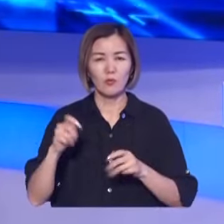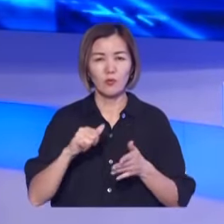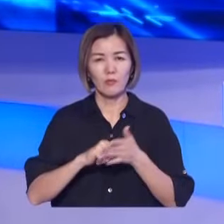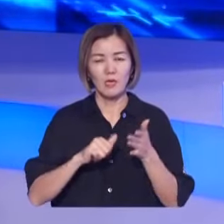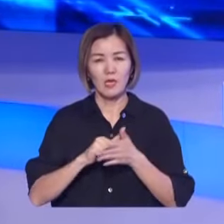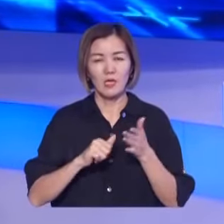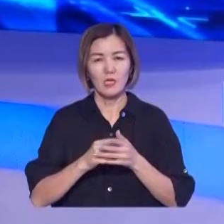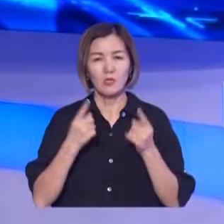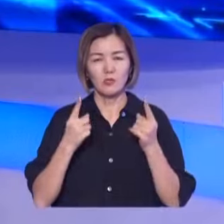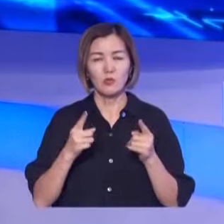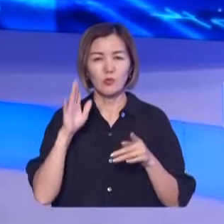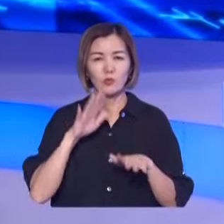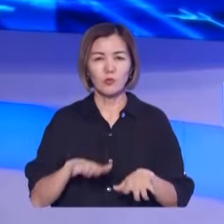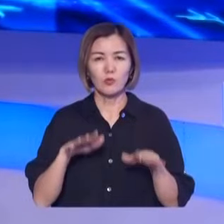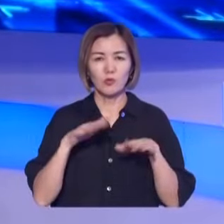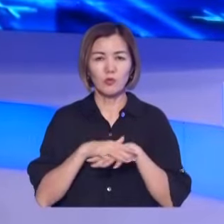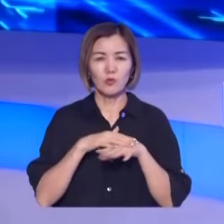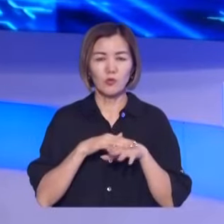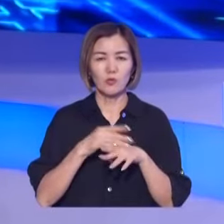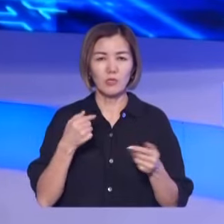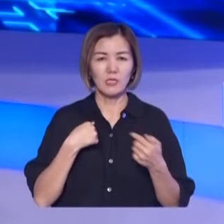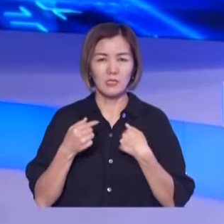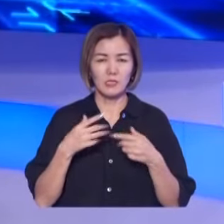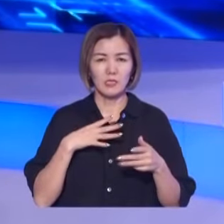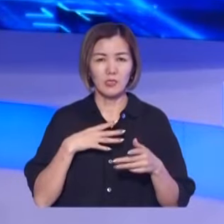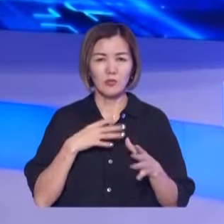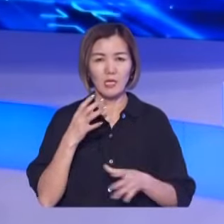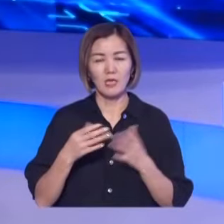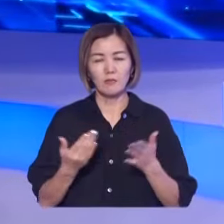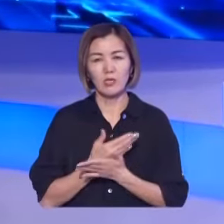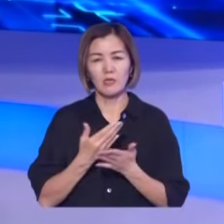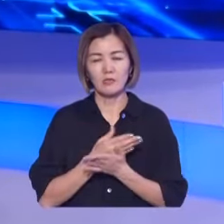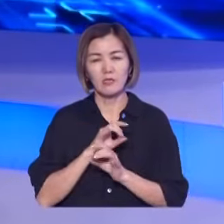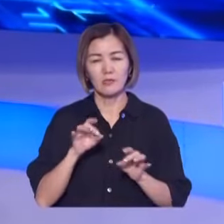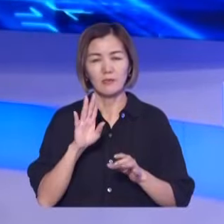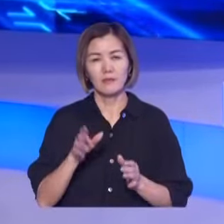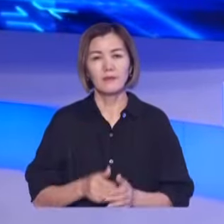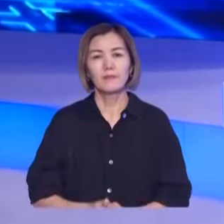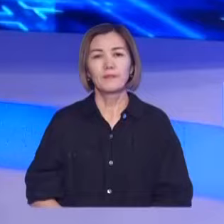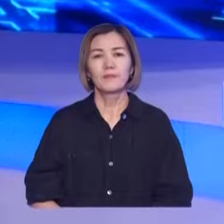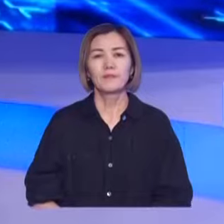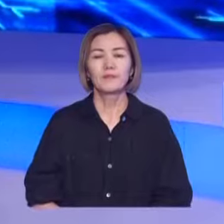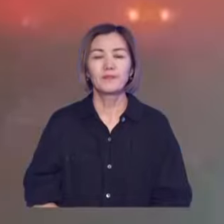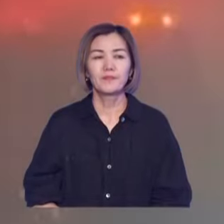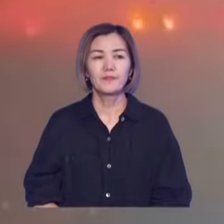болуына орай жойқын сел тасқыны тұрғындарға кесірін тигізуде. Осы және өзге де әлем жаңалықтары келесі топтамада.